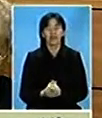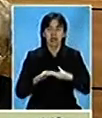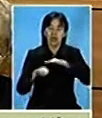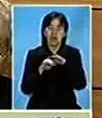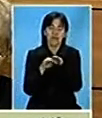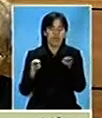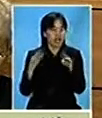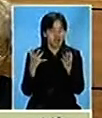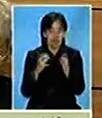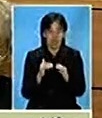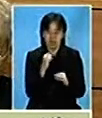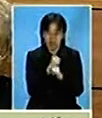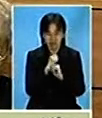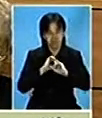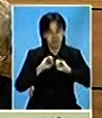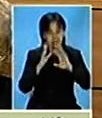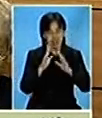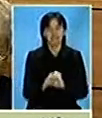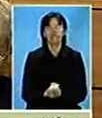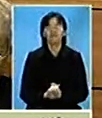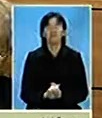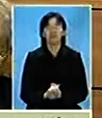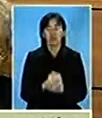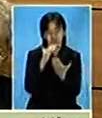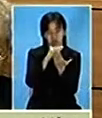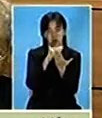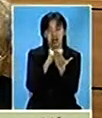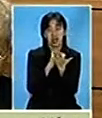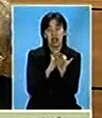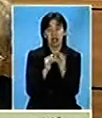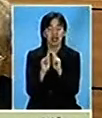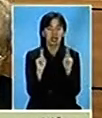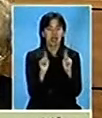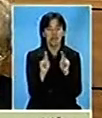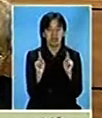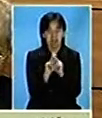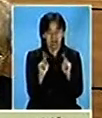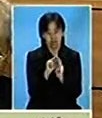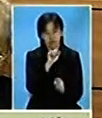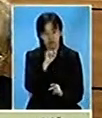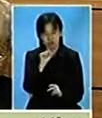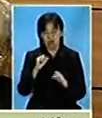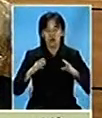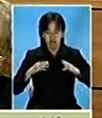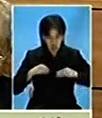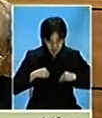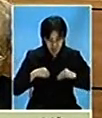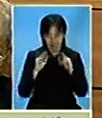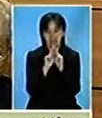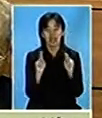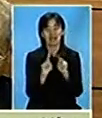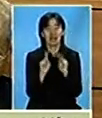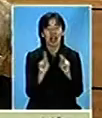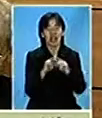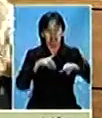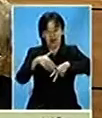านไม่ได้มีความสม่ำเสมอในการร่างเกิดจากการที่คณะกรรมการในชั้นสภาผู้แทนราษฎรเนี่ยไปยอมให้กรรมการที่มาจาก